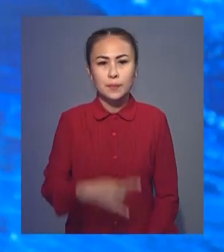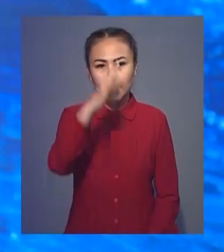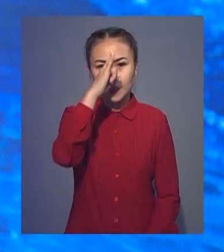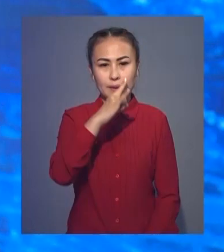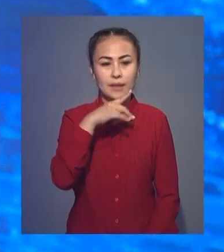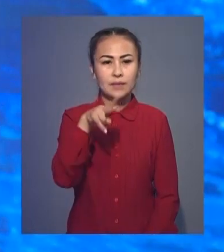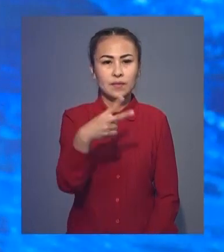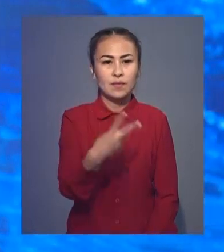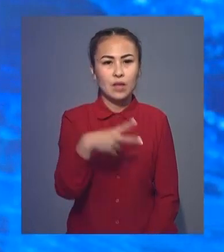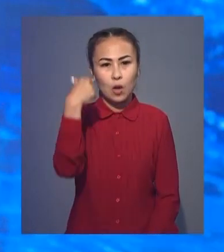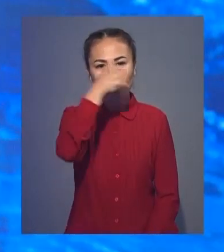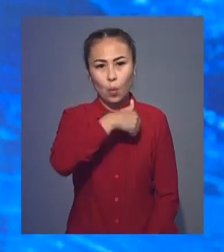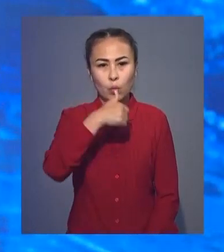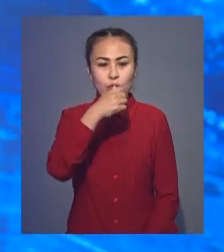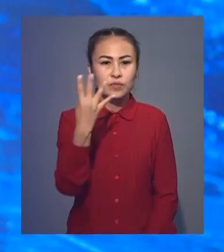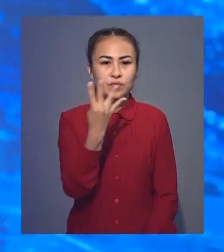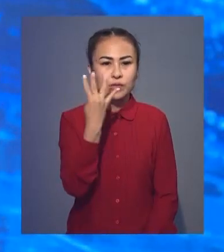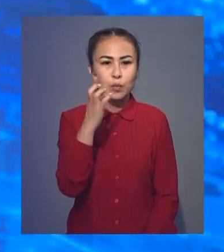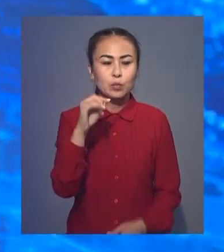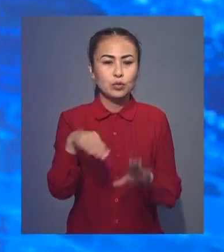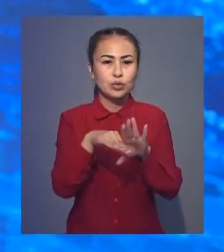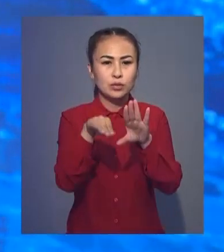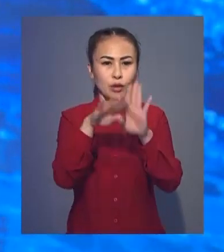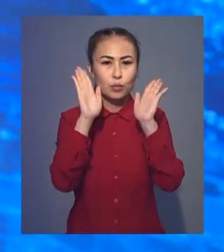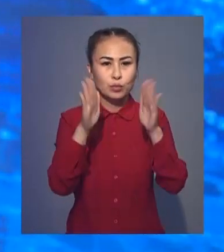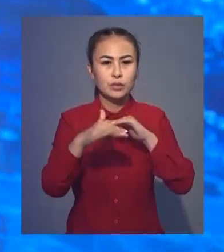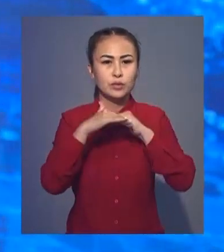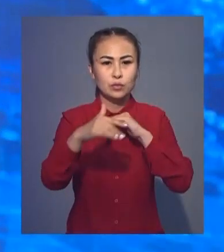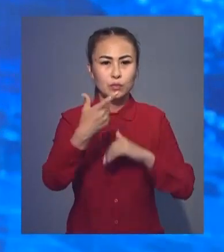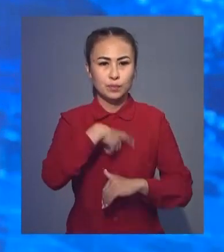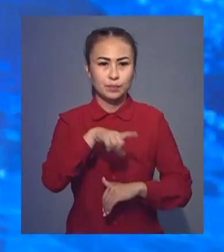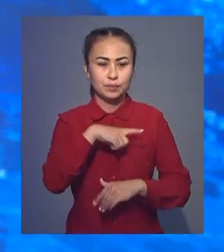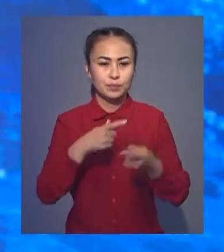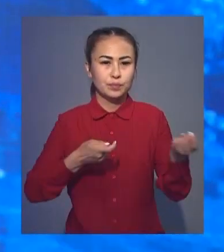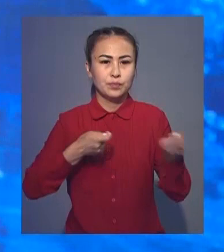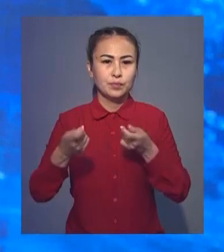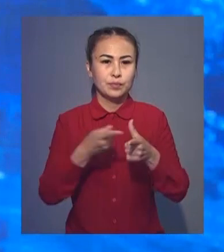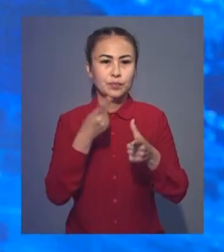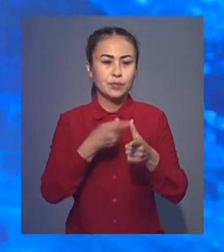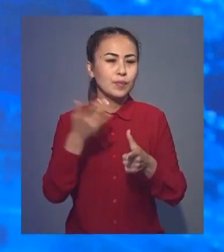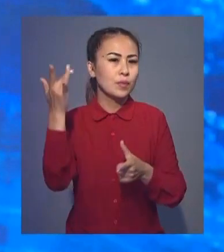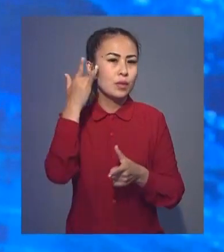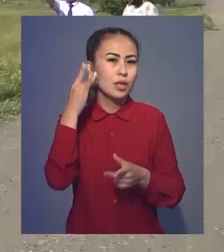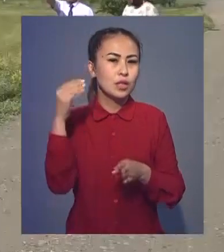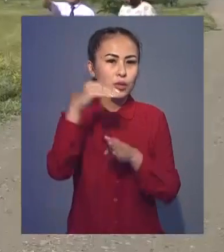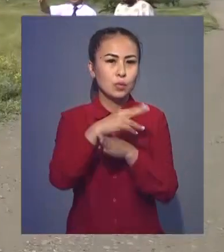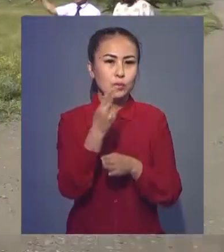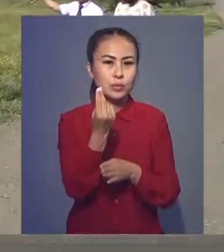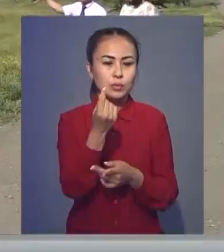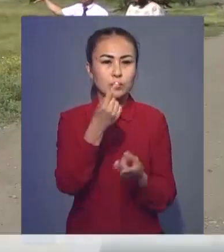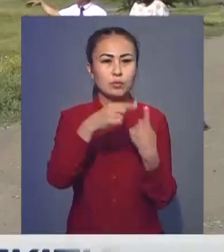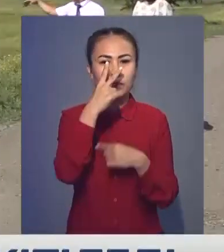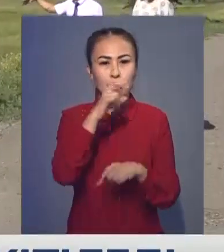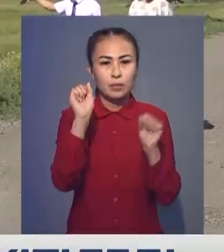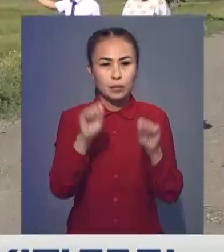Қазақстанда 2020 жылы 4-ші деңгейлі бюджет бекітіледі. Бұл жергілікті өзін-өзі басқару жүйесін жетілдіріп, қосымша қаржы көзін